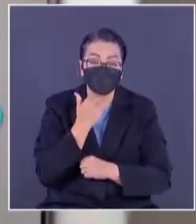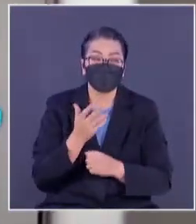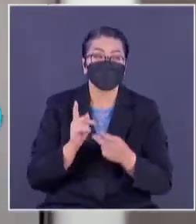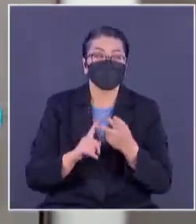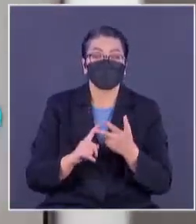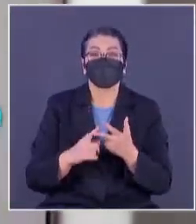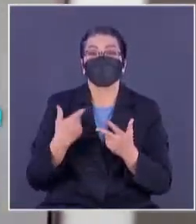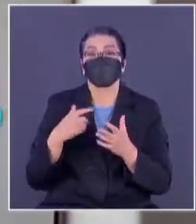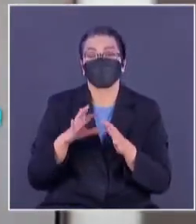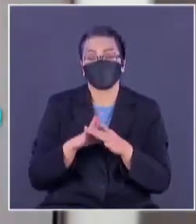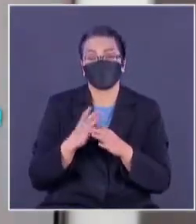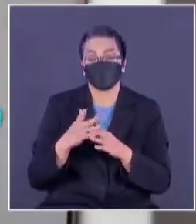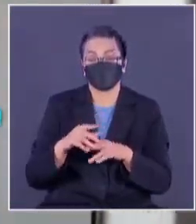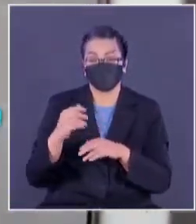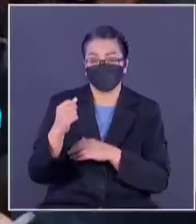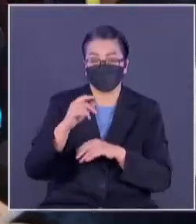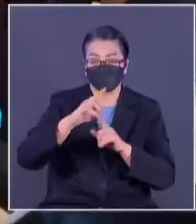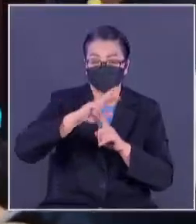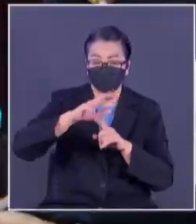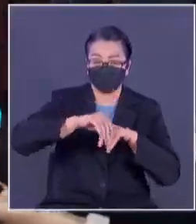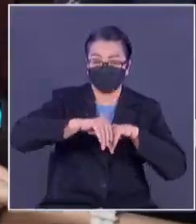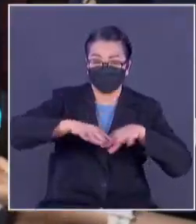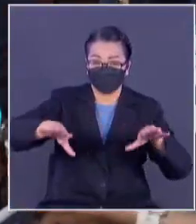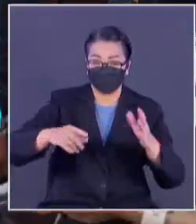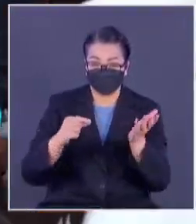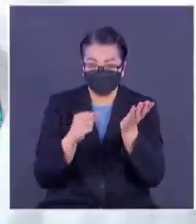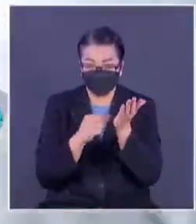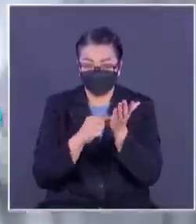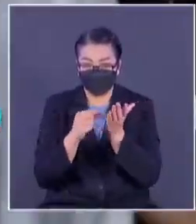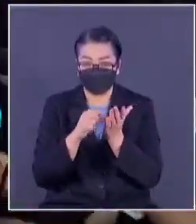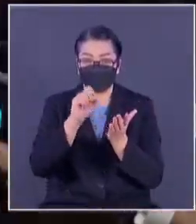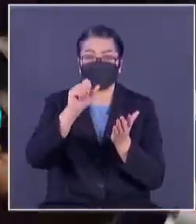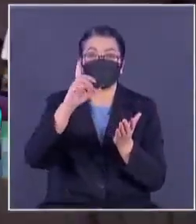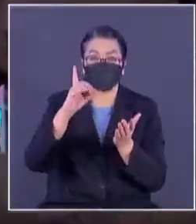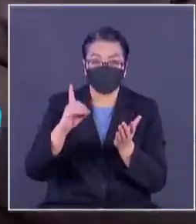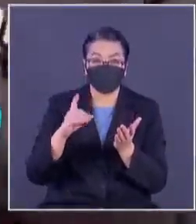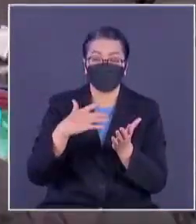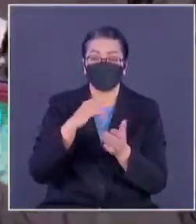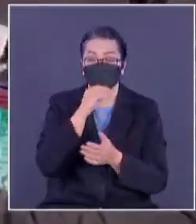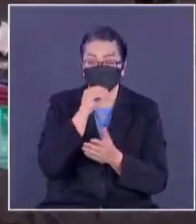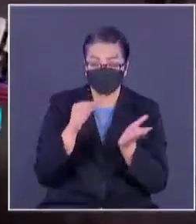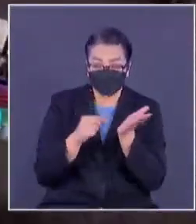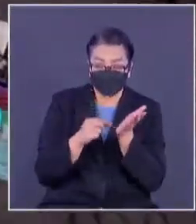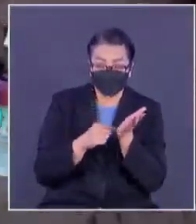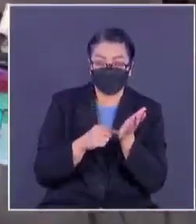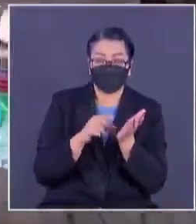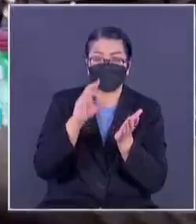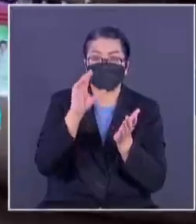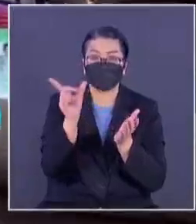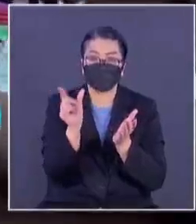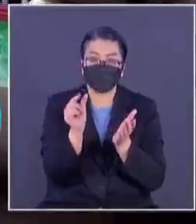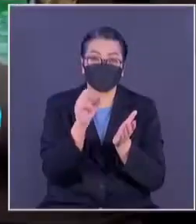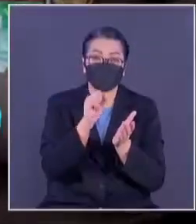ยังสามารถรองรับการกระจายสัญญาณรองรับช่องเสียบ SD ในตัวโดยรองรับทั้งไมโคร SD